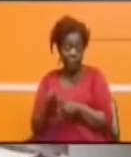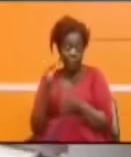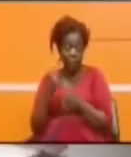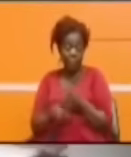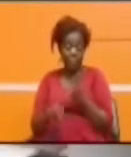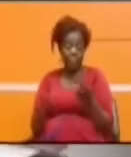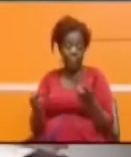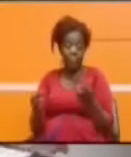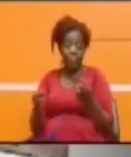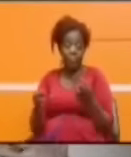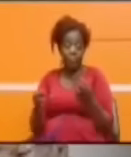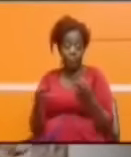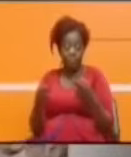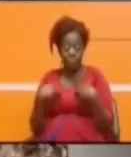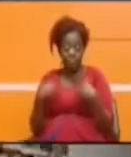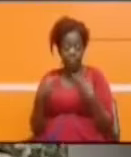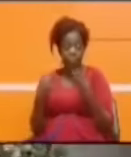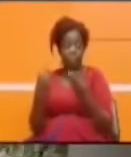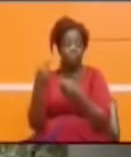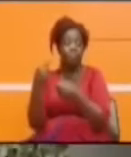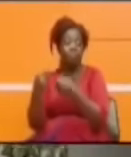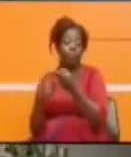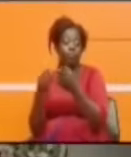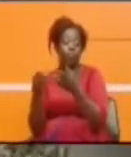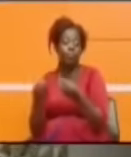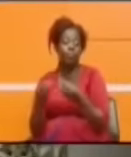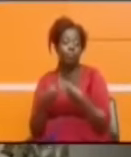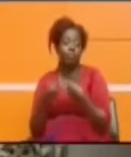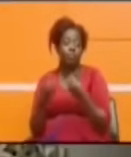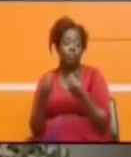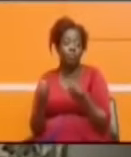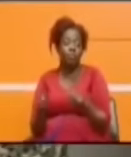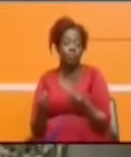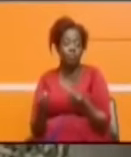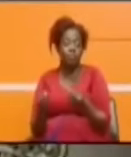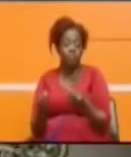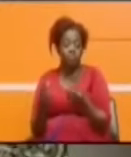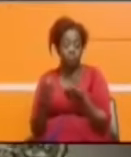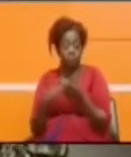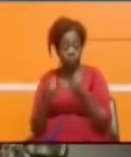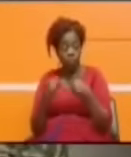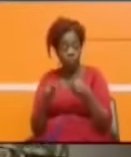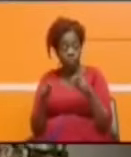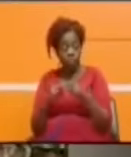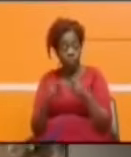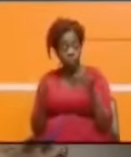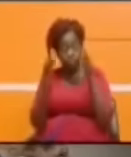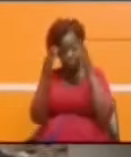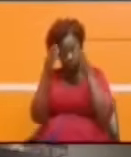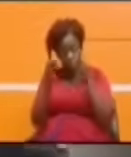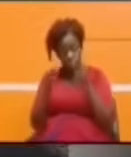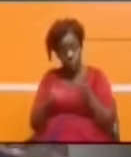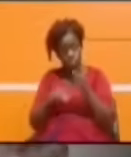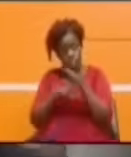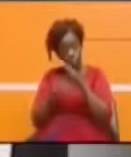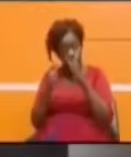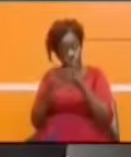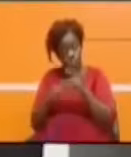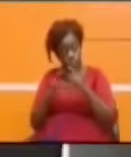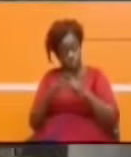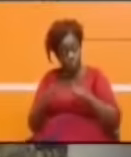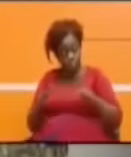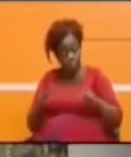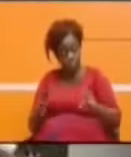ebinavaamu nabyo bijja kwongera okutuwa ekyokukola oba okutuwa okusalawo okusinziira ku